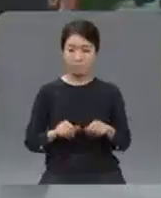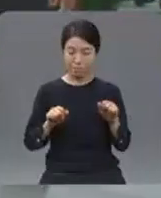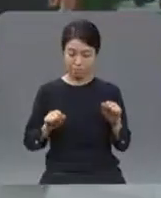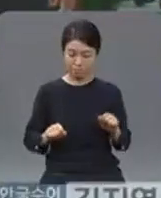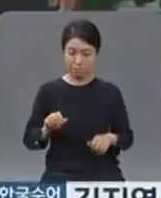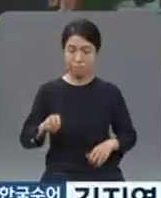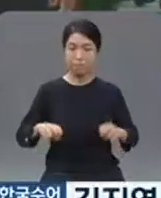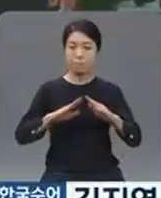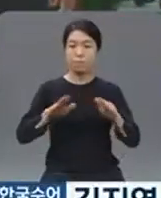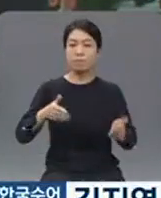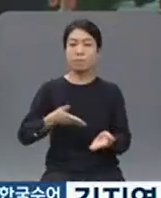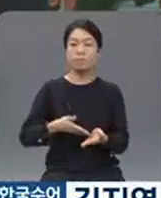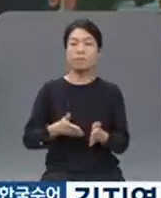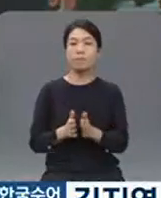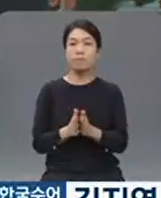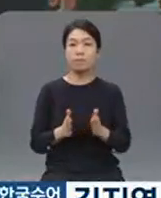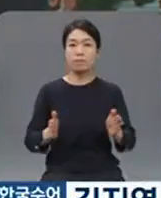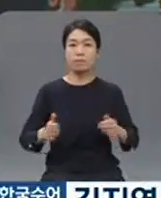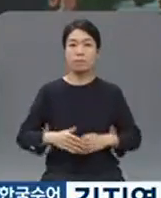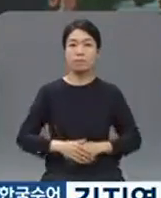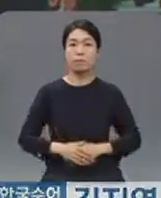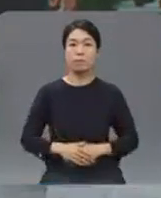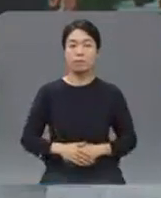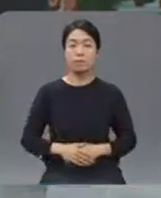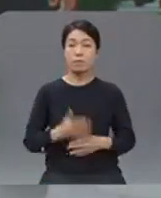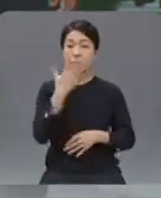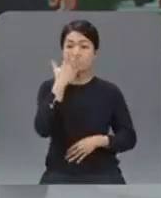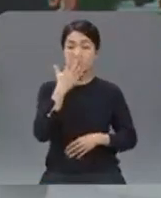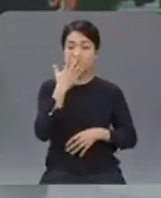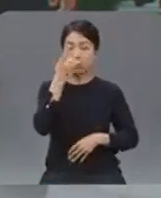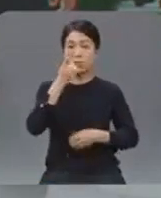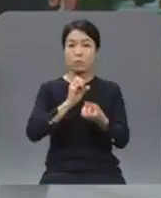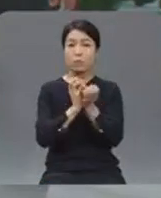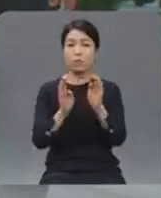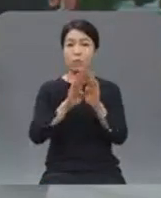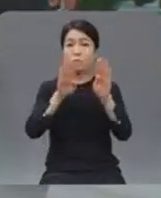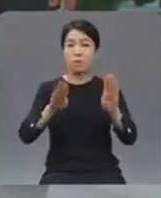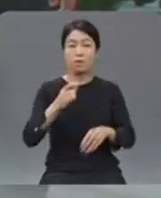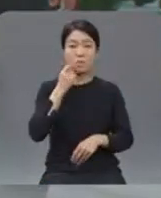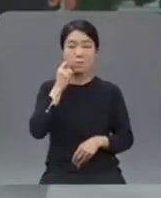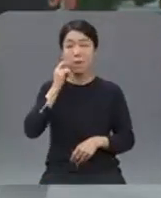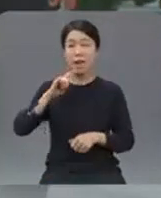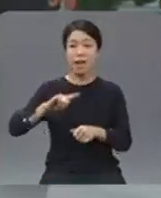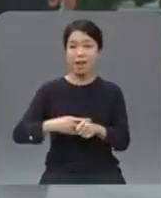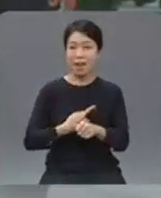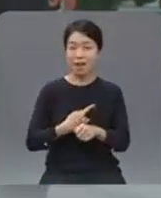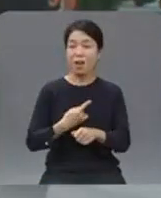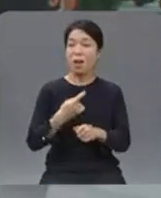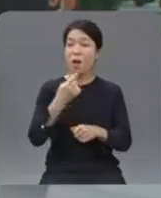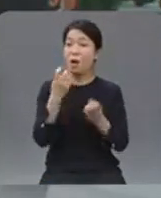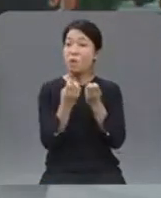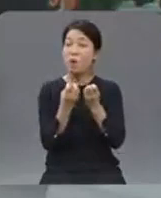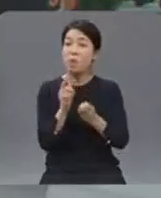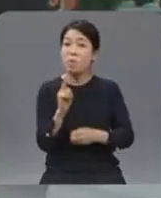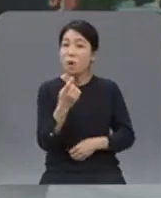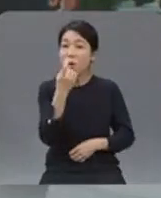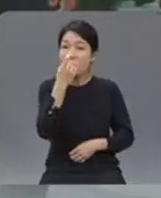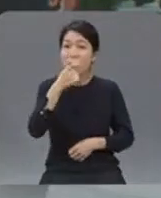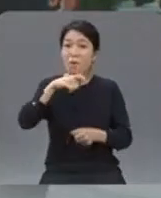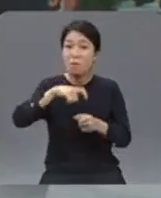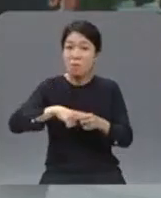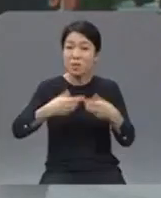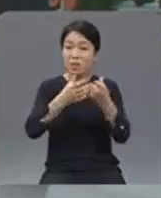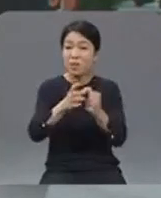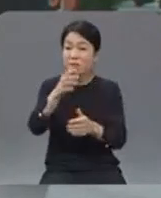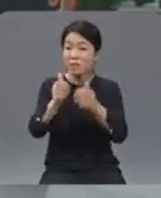안녕하십니까 광주 전남권 뉴스입니다 순천만 정원박람회가 인기를 끌면서 노하우를 배우려는 자치단체